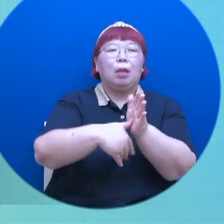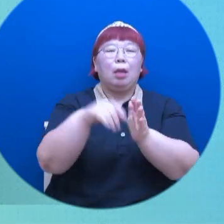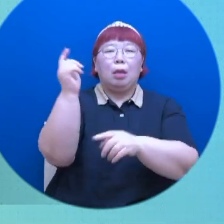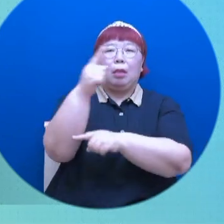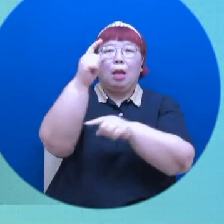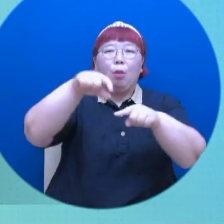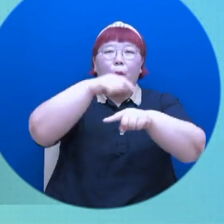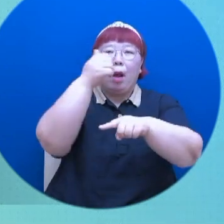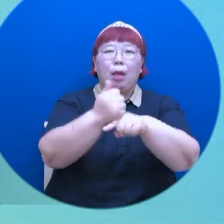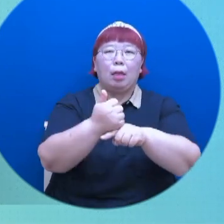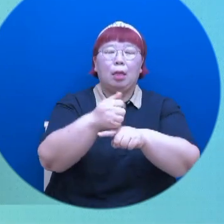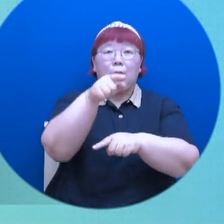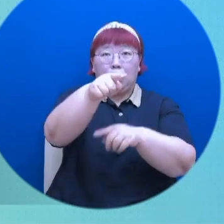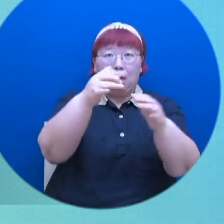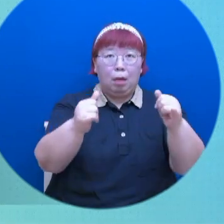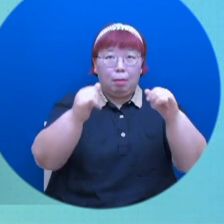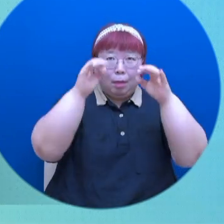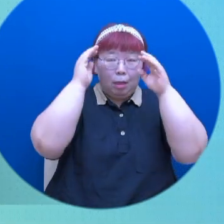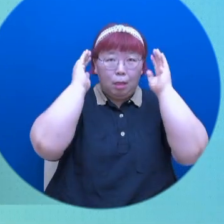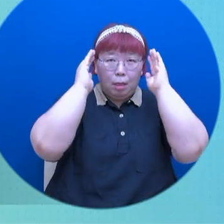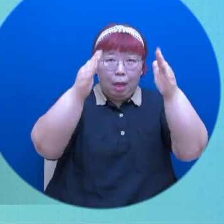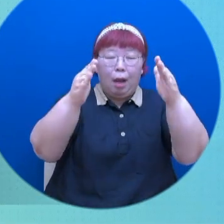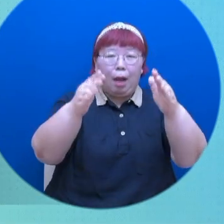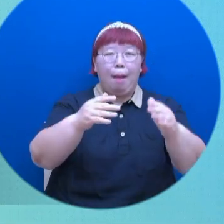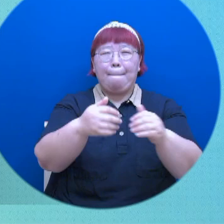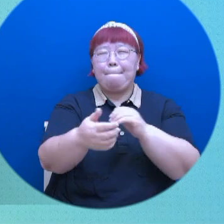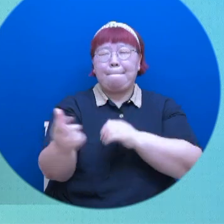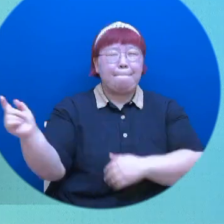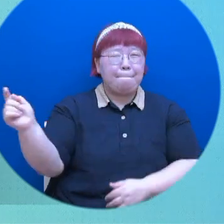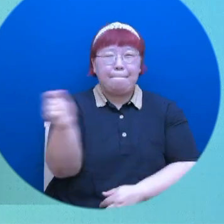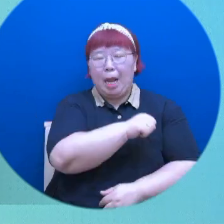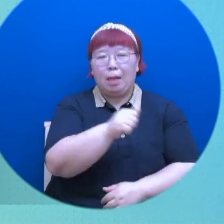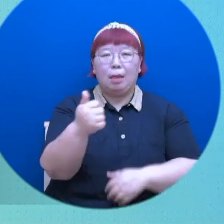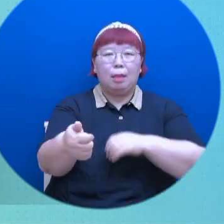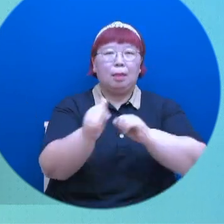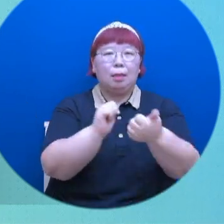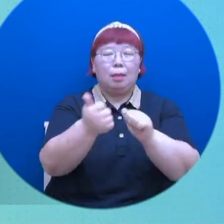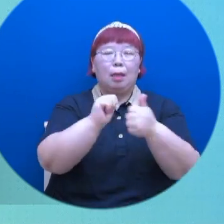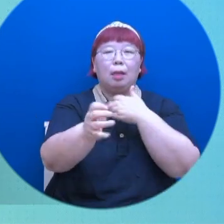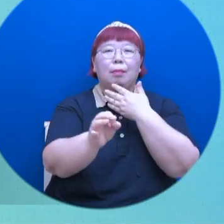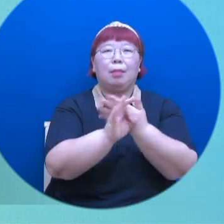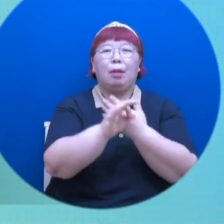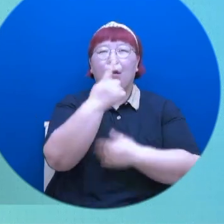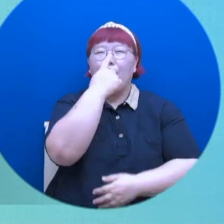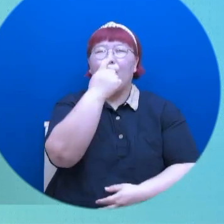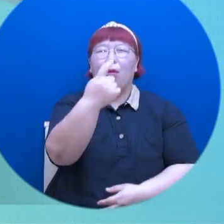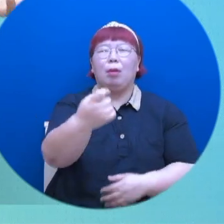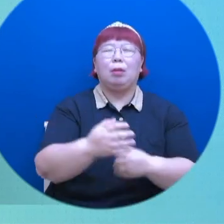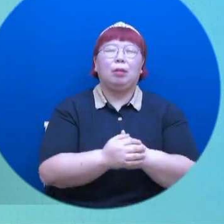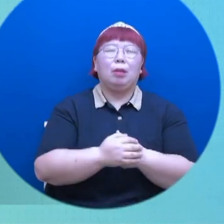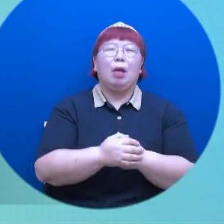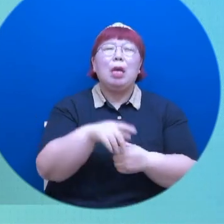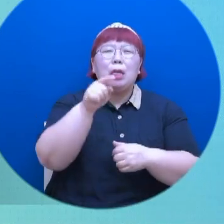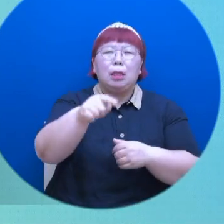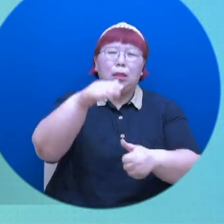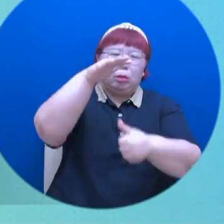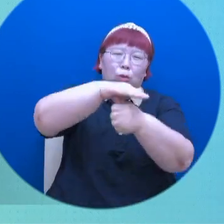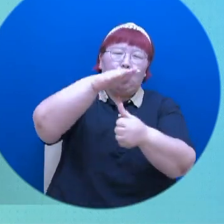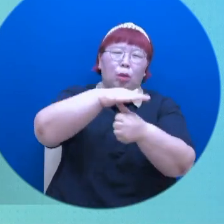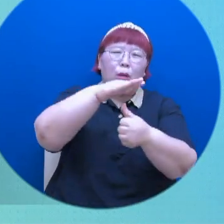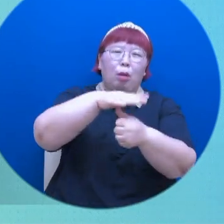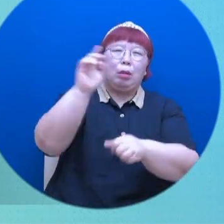블레셋 사람을 향하여 빨리 달리며 라고 말합니다. 여러분 멋지지 않습니까? 그 소년